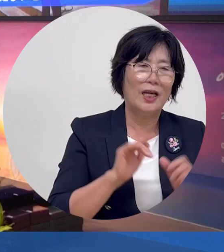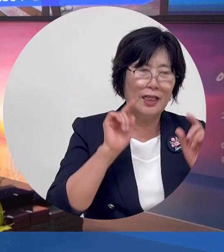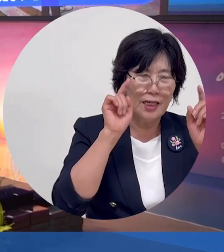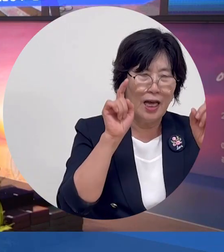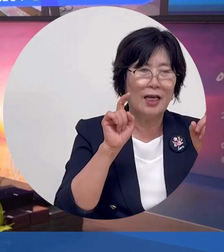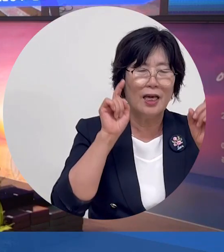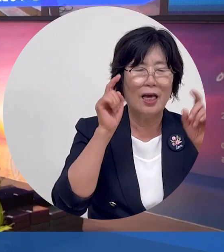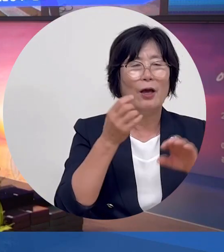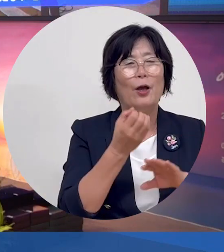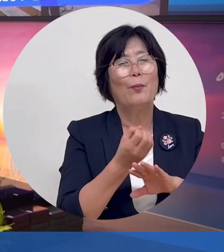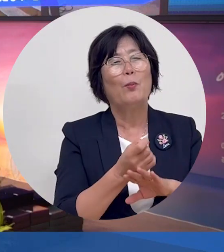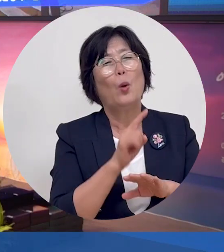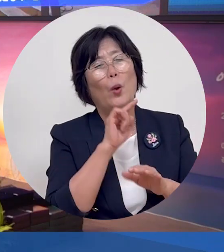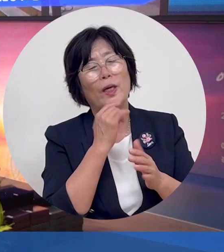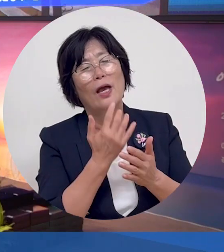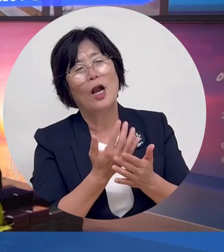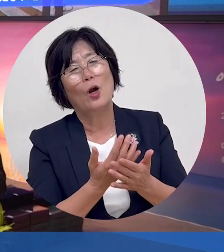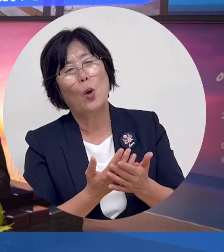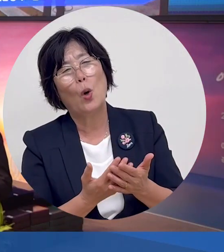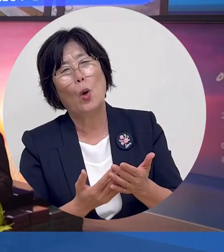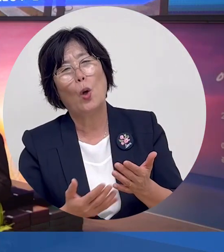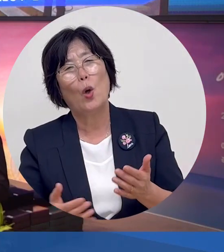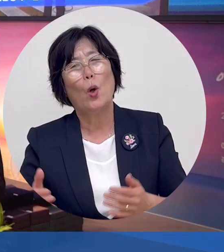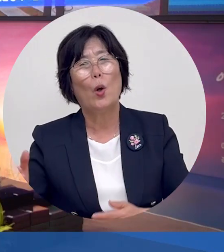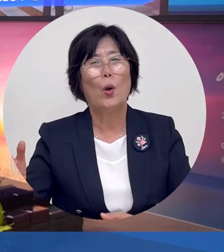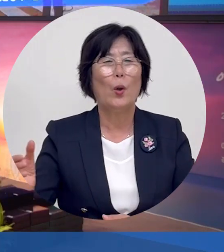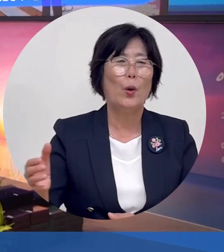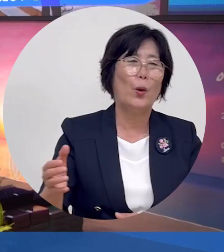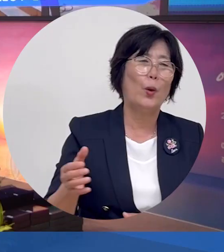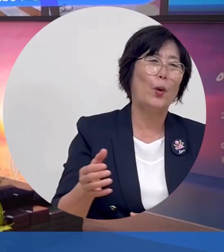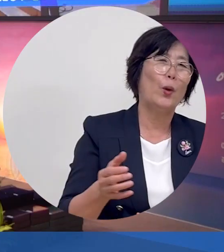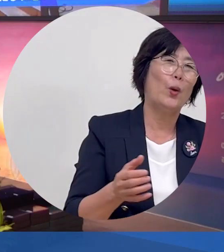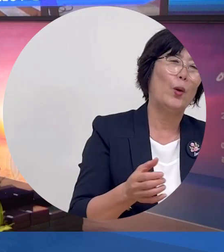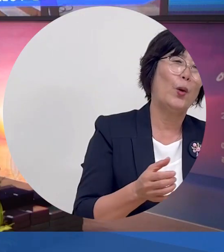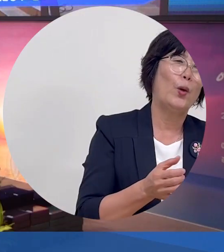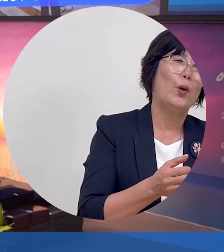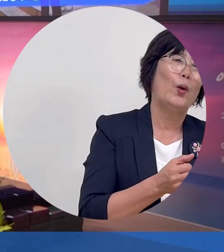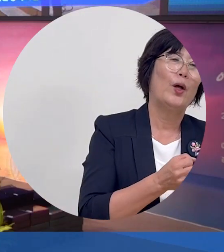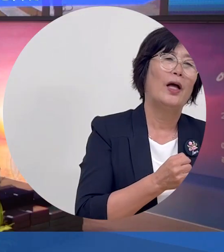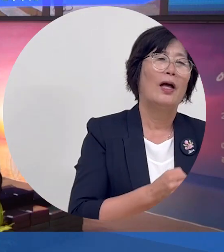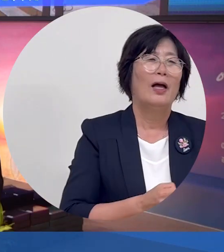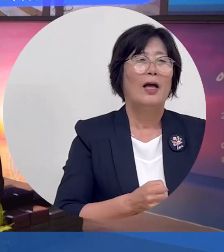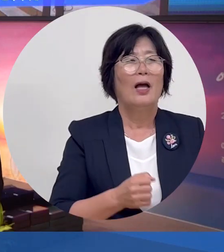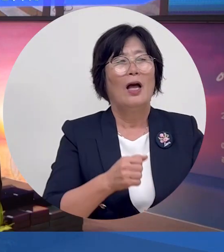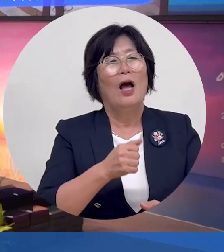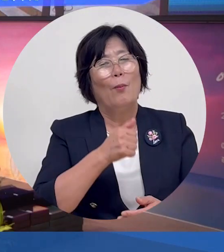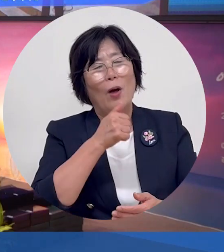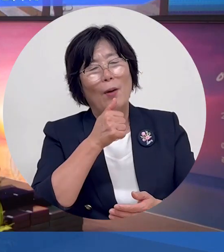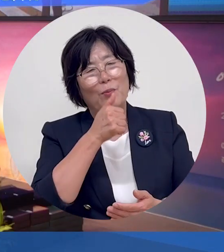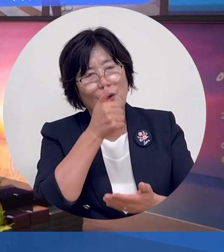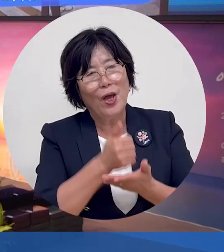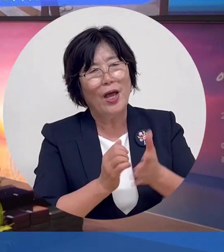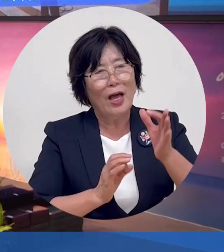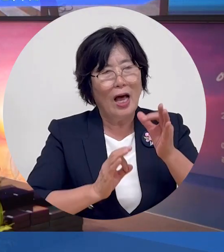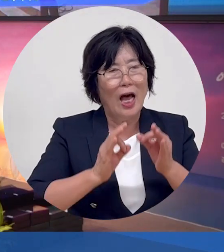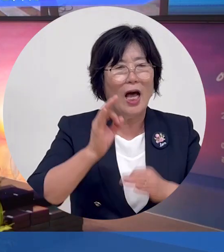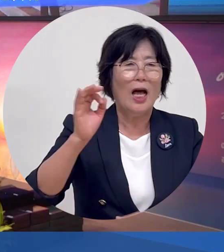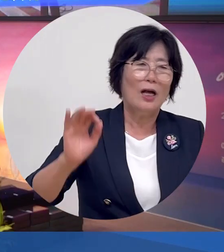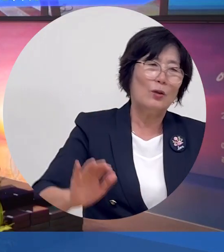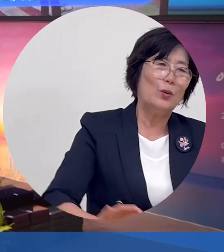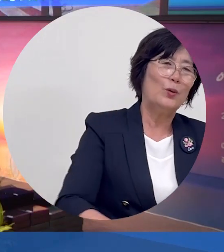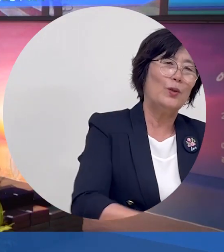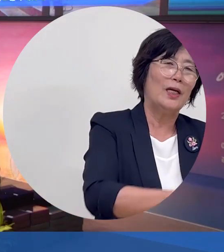어린 양의 보혈로 범죄한 우리가